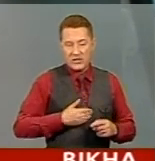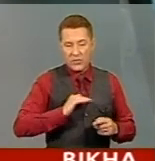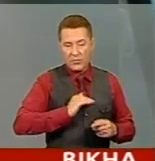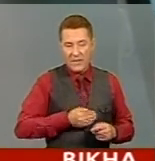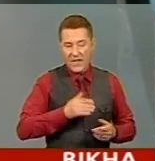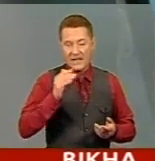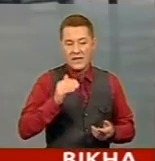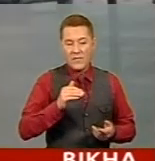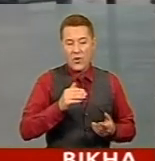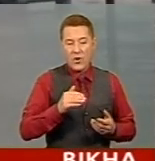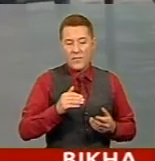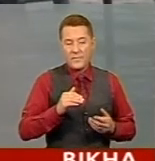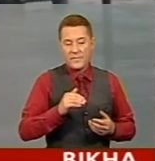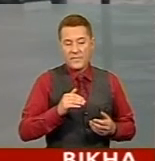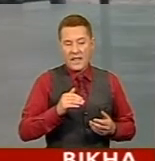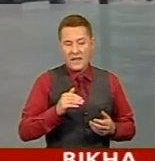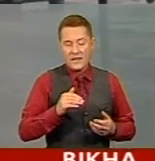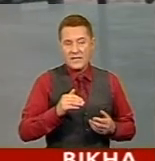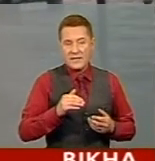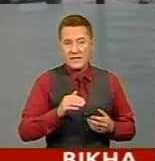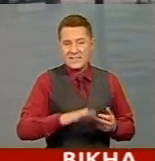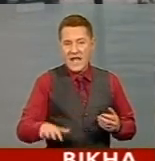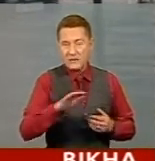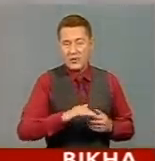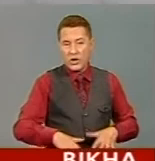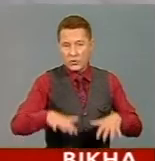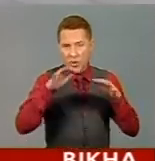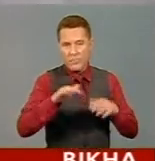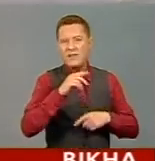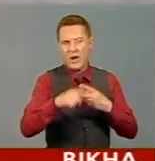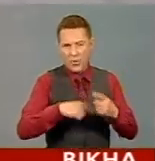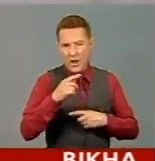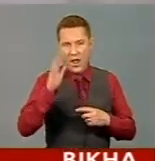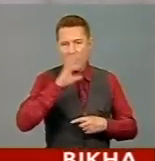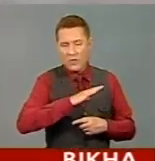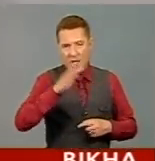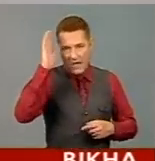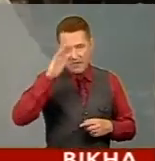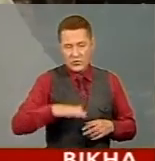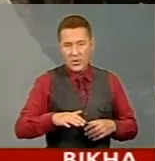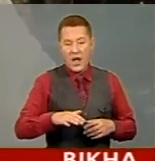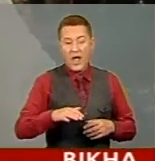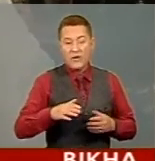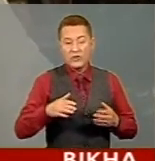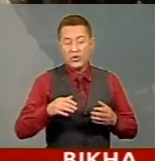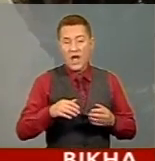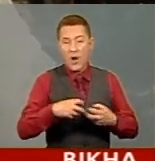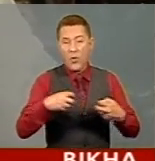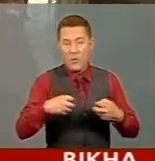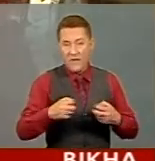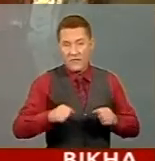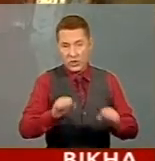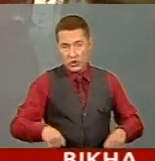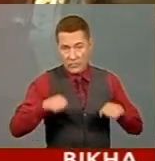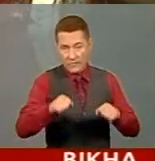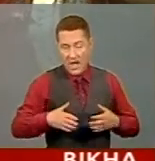неподалік центру міста, топить регулярно. Якось була така висока вода, що пересувалися гумовими човнами. Люди грішать на комунальників